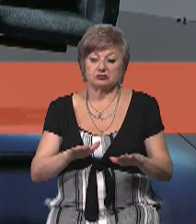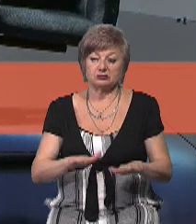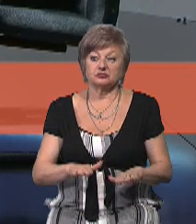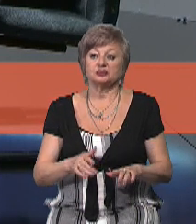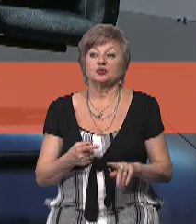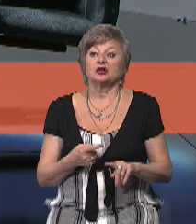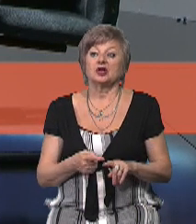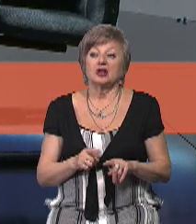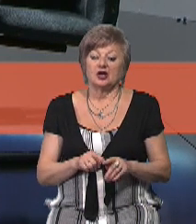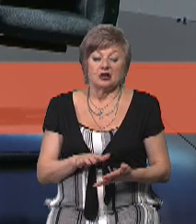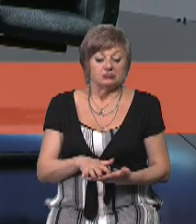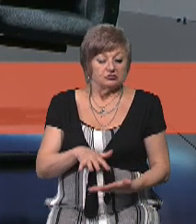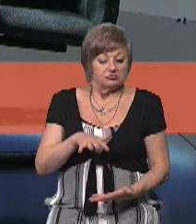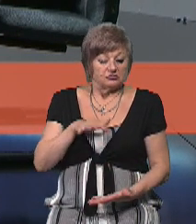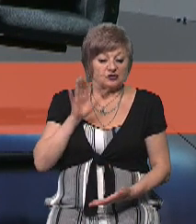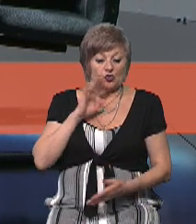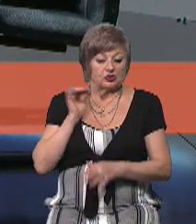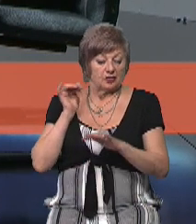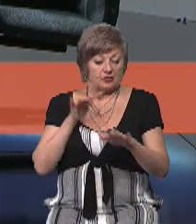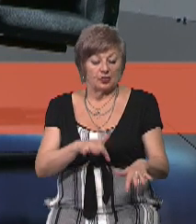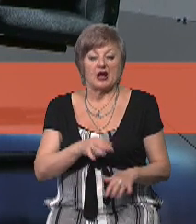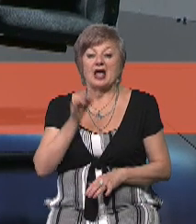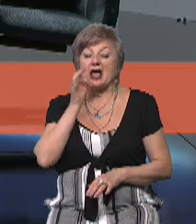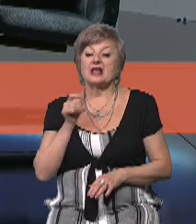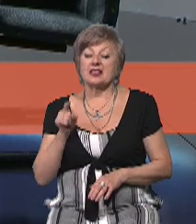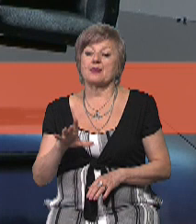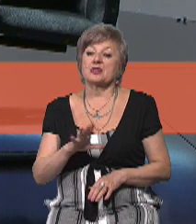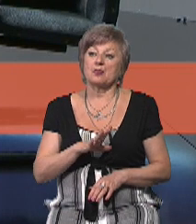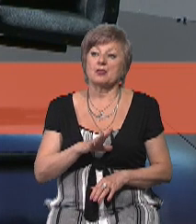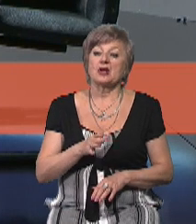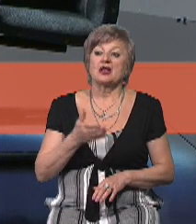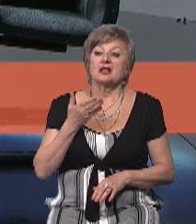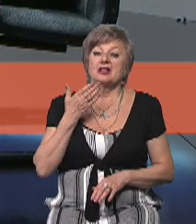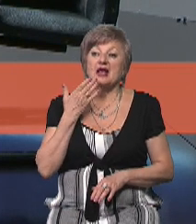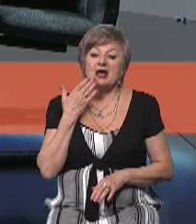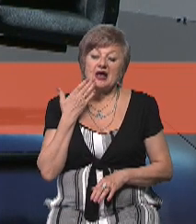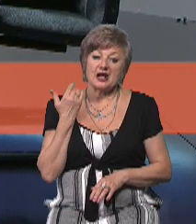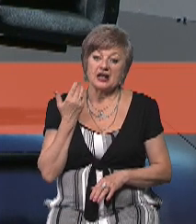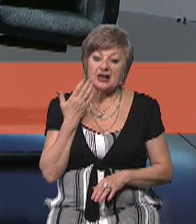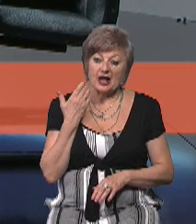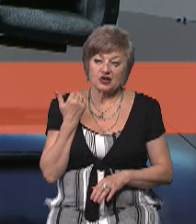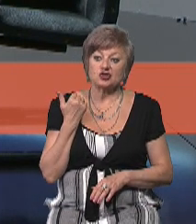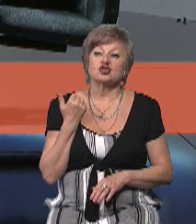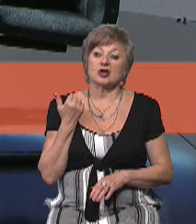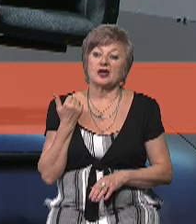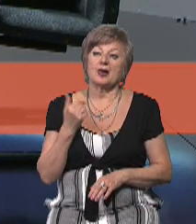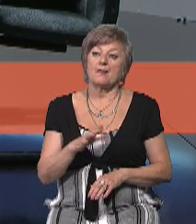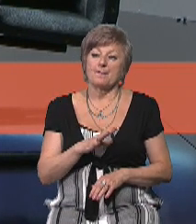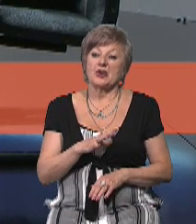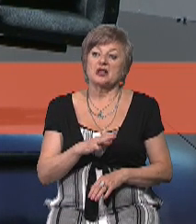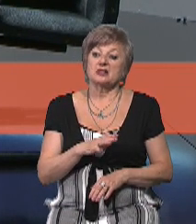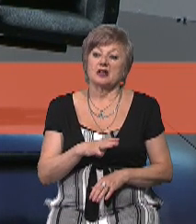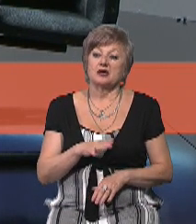цій чаші наповнений, то там німцям набагато легше було ці понтони навести, і